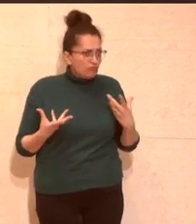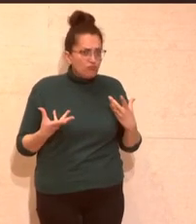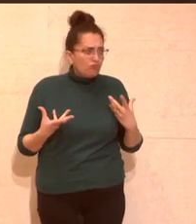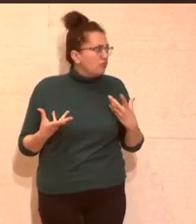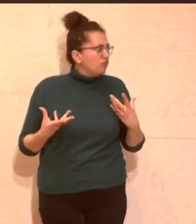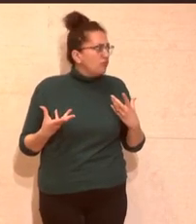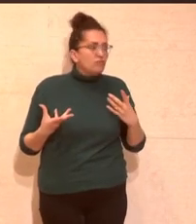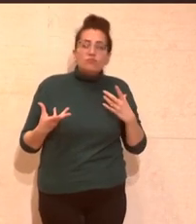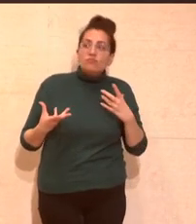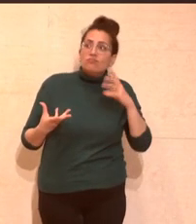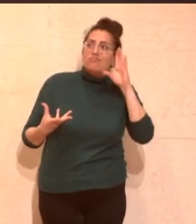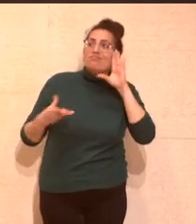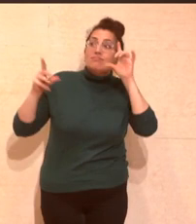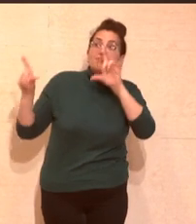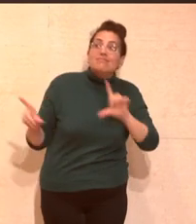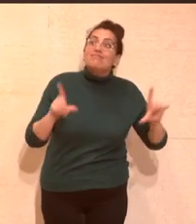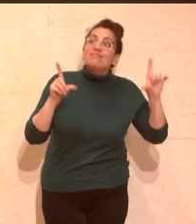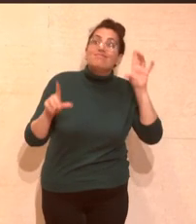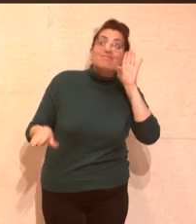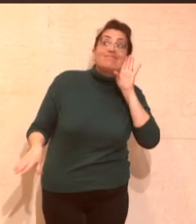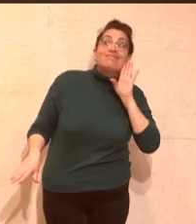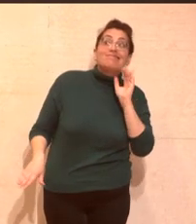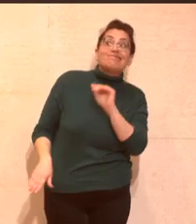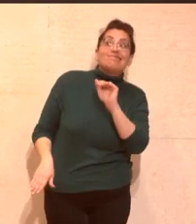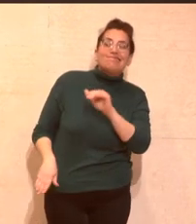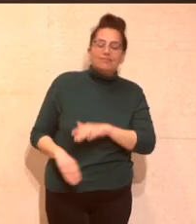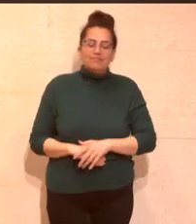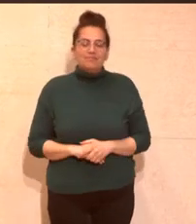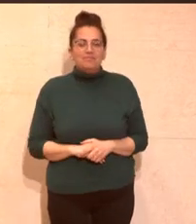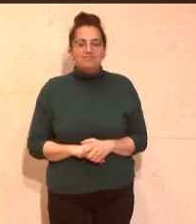Est-ce qu'il serait possible de mettre les diapositives, s'il vous plaît ?